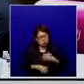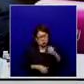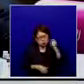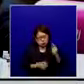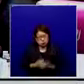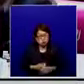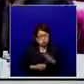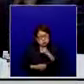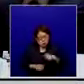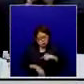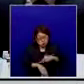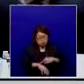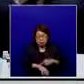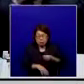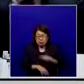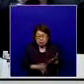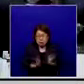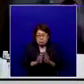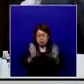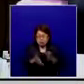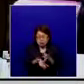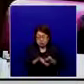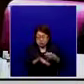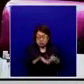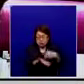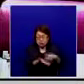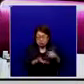เลยดูนะครับเจ้าสัวออกตัว